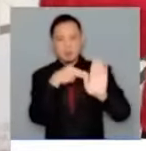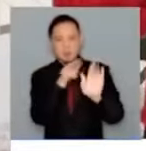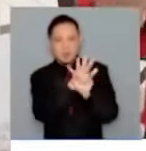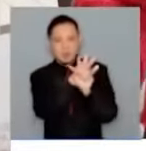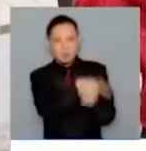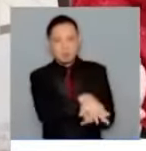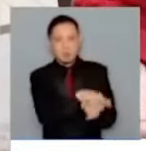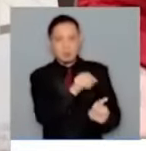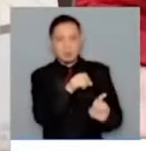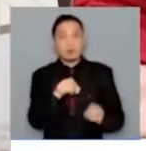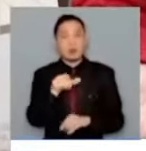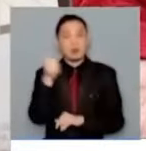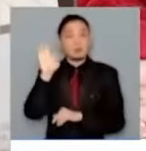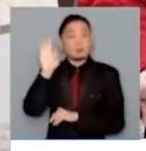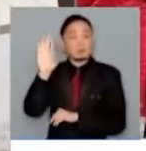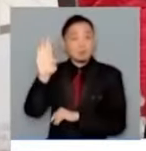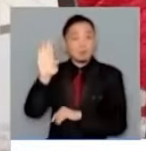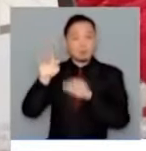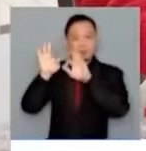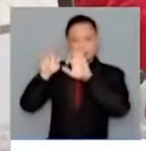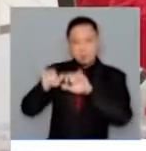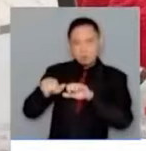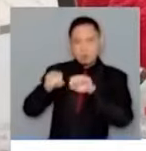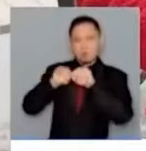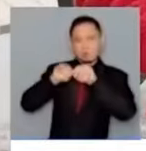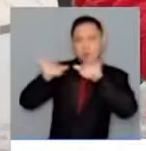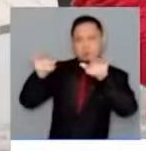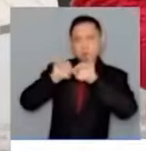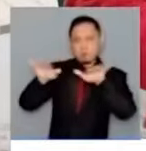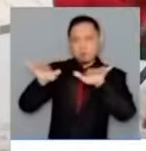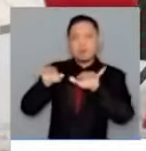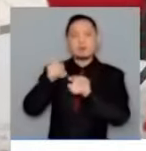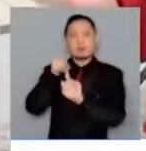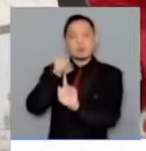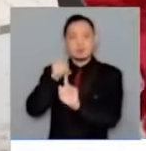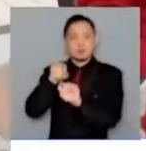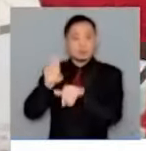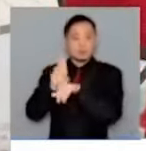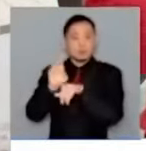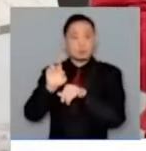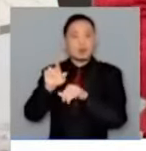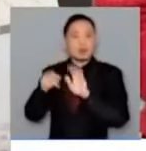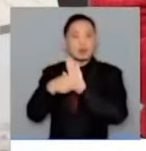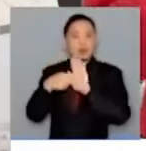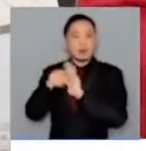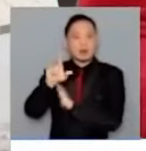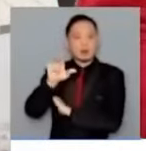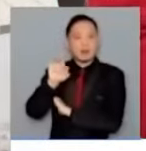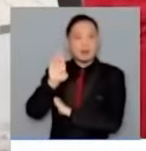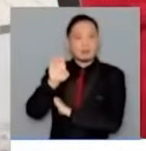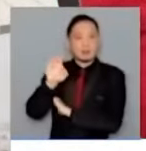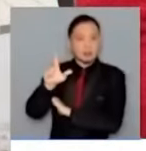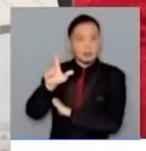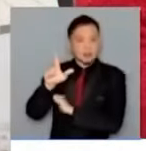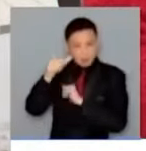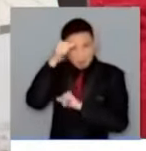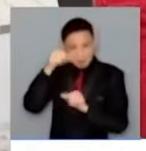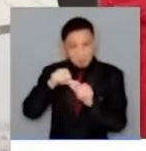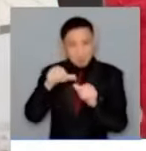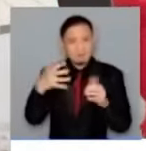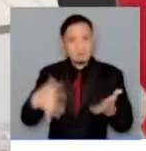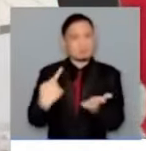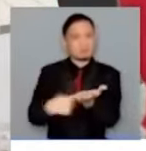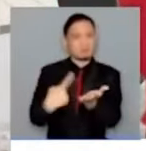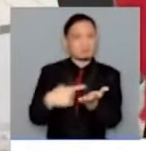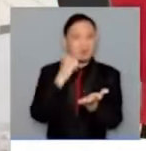form ng social media, ito naman ay maaaring isang form ng libel na palagi nating pinag-uusapan dito sa ating